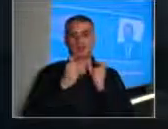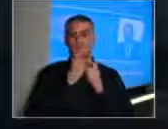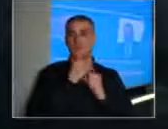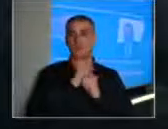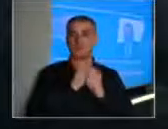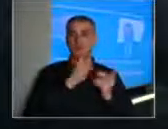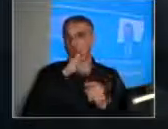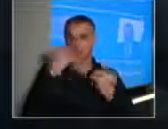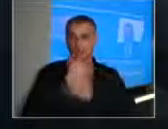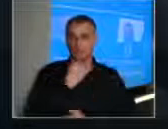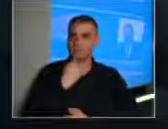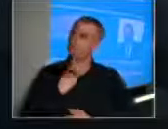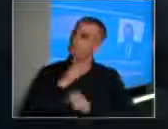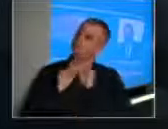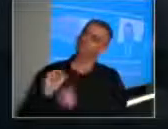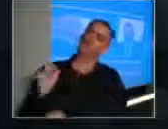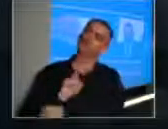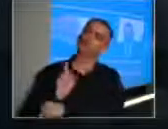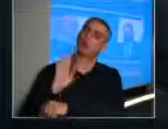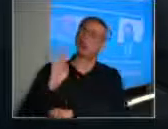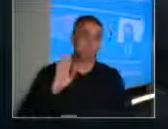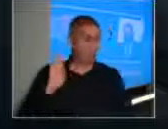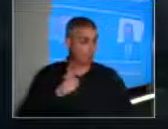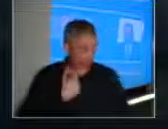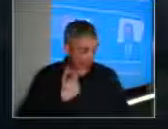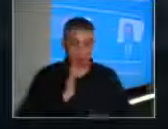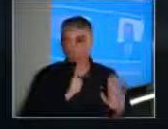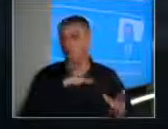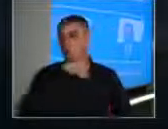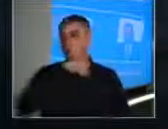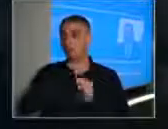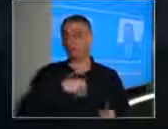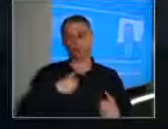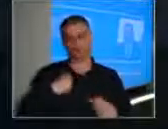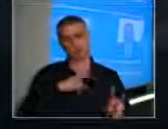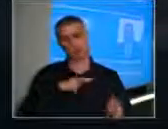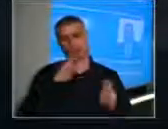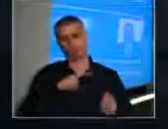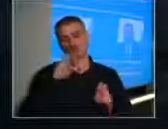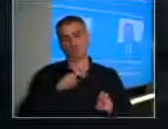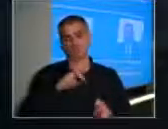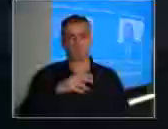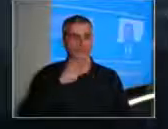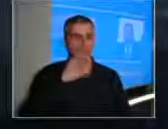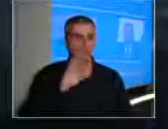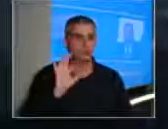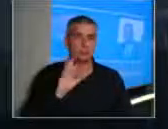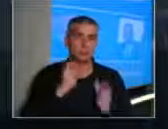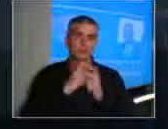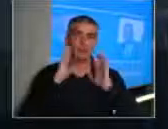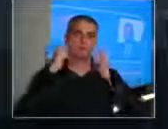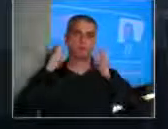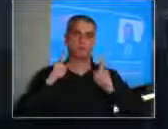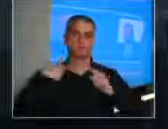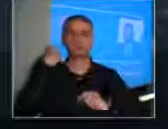העבודה, אולי טעיתם שאמרתם, אנחנו הולכים עם נתניהו, ואז הוא אמר, אוקיי, אלה איתי גם ככה, בכל מקרה אני יכול לעשות להם מה שאני רוצה. ש"ס זה מפלגה שמאוד מאוד חשוב